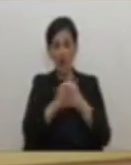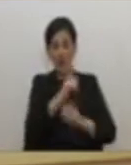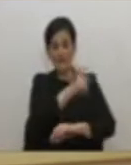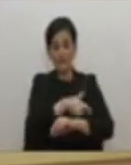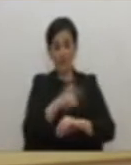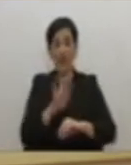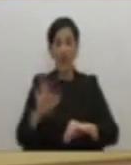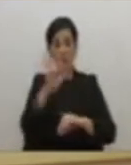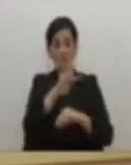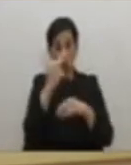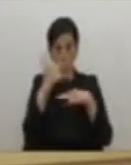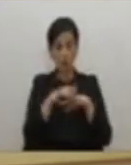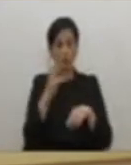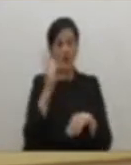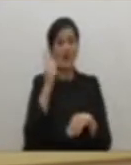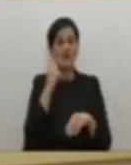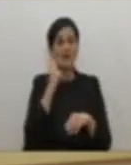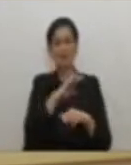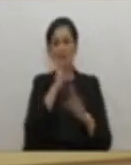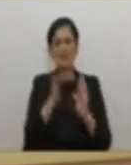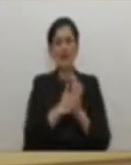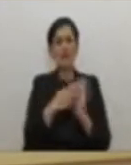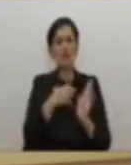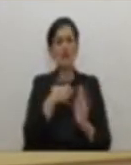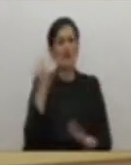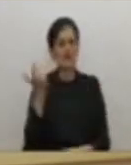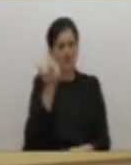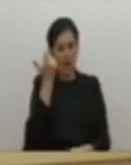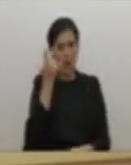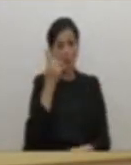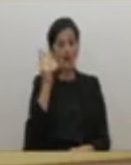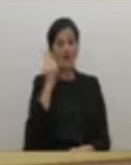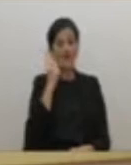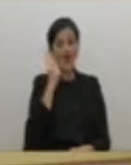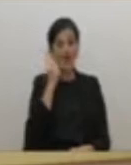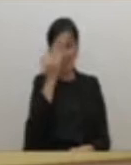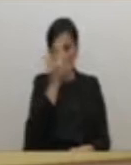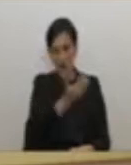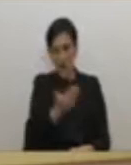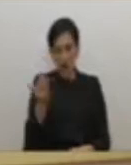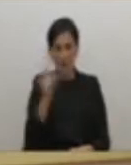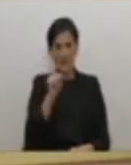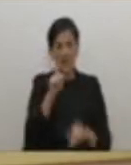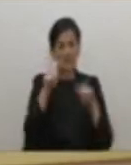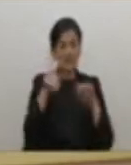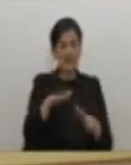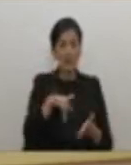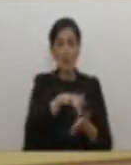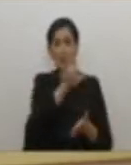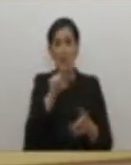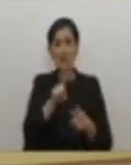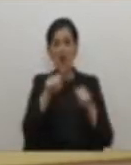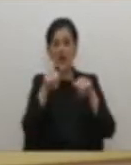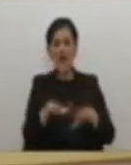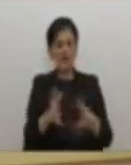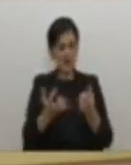ევროინტეგრაციაზე, უნდა გვესმოდეს, რომ აქ ყველაზე მნიშვნელოვანი ერთ დემოკრატია. უნდა გვესმოდეს, რომ ხალხი რას წყვეტს, მოქალაქეები რა გაწყვეტლებას